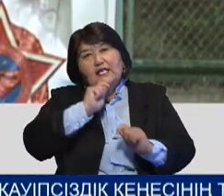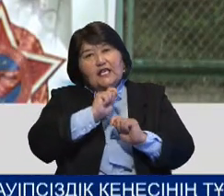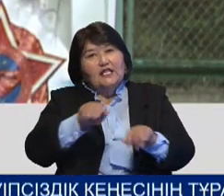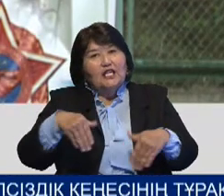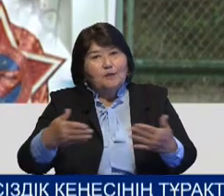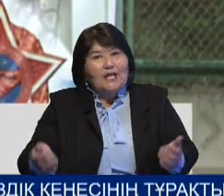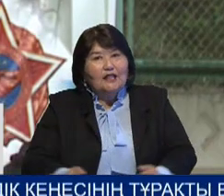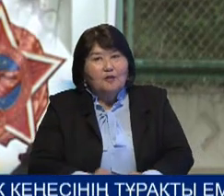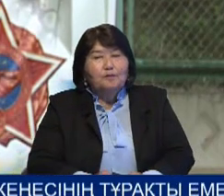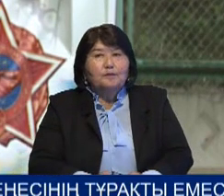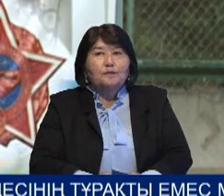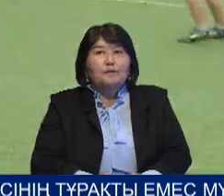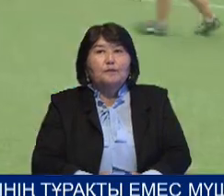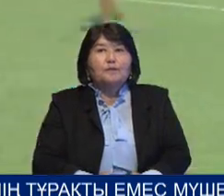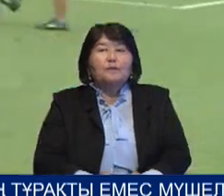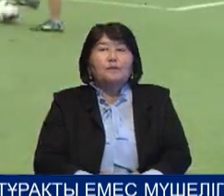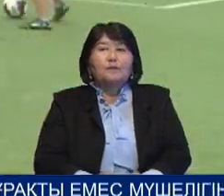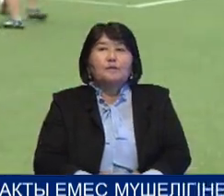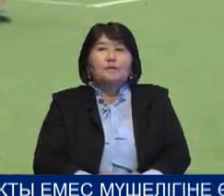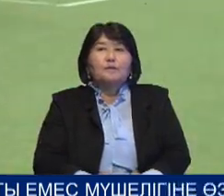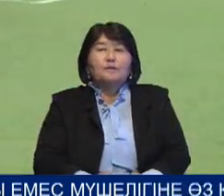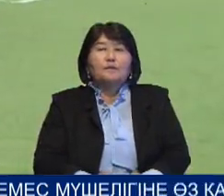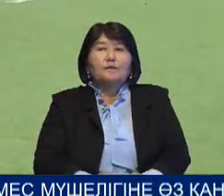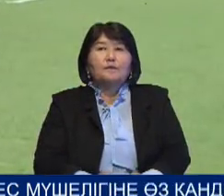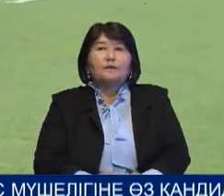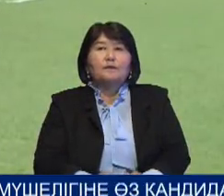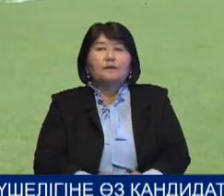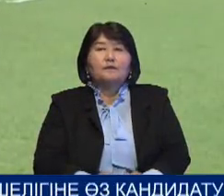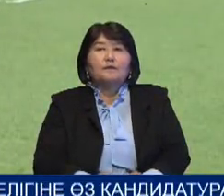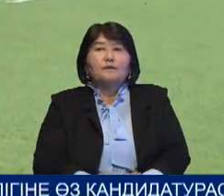табысталды. Дәулет Сағит, Санжар Мансұр, Еркебұлан Шәукенбаев, Қызылорда телеарнасы.